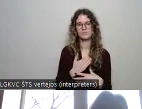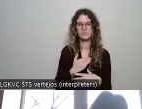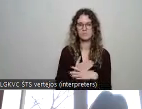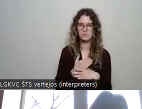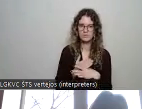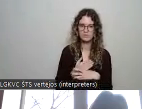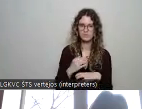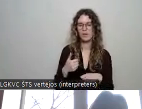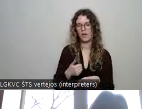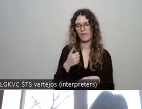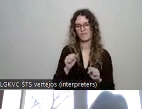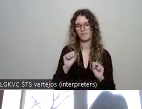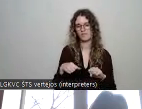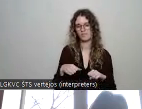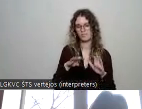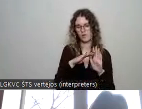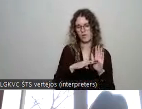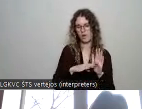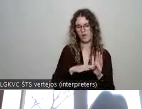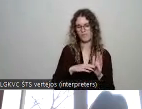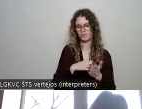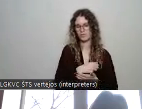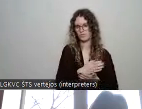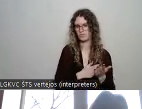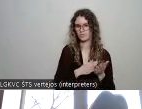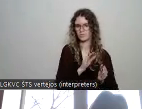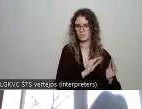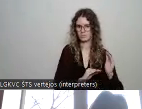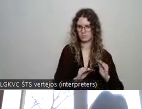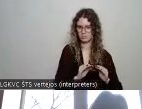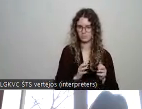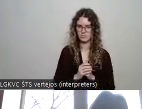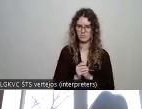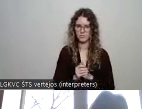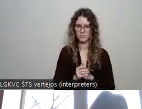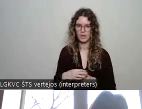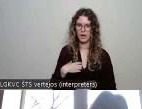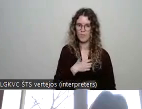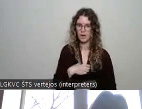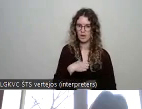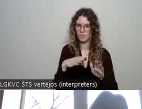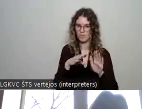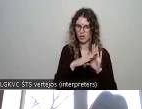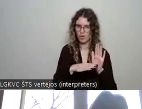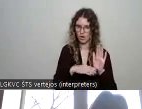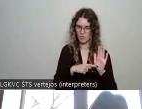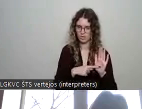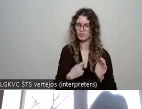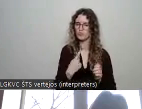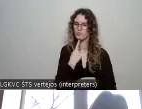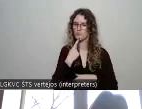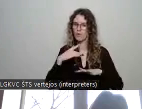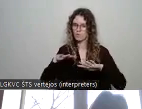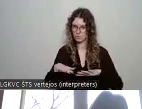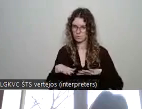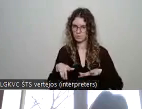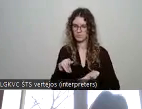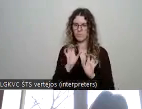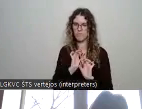darnę programą. O pagrindinė programa Suomijoje, aišku, kalba apie